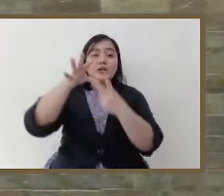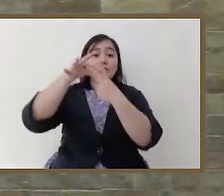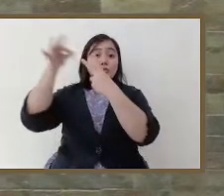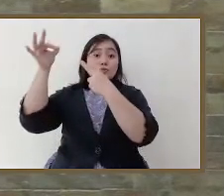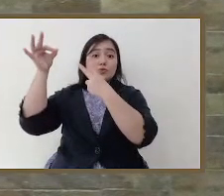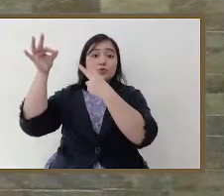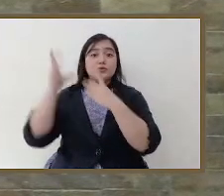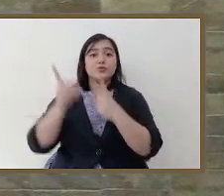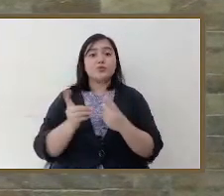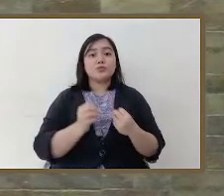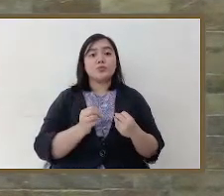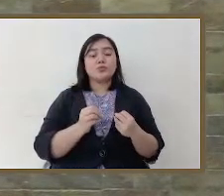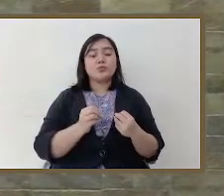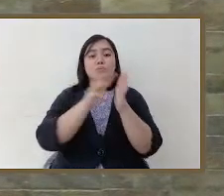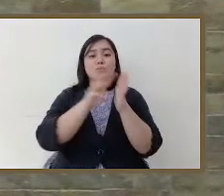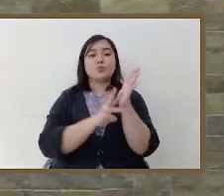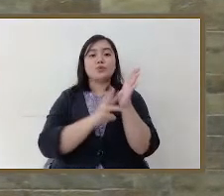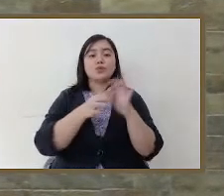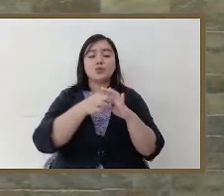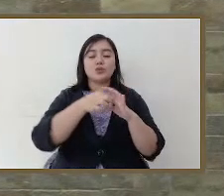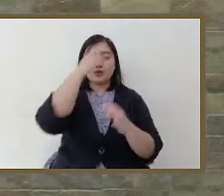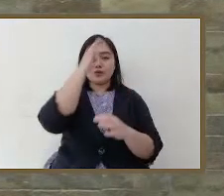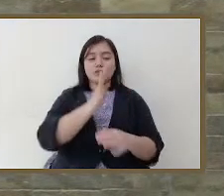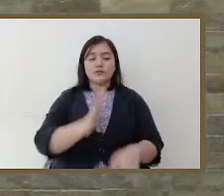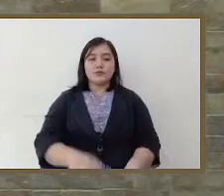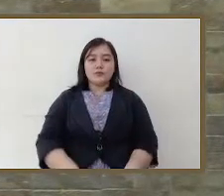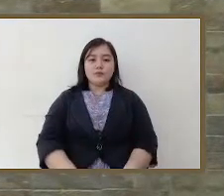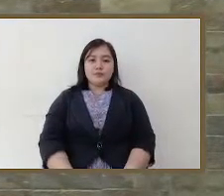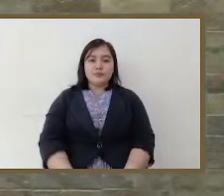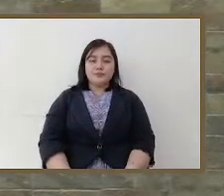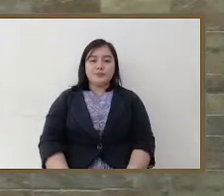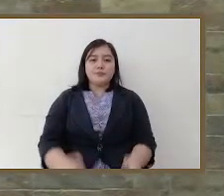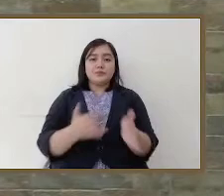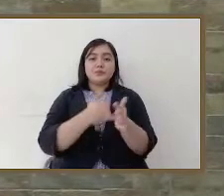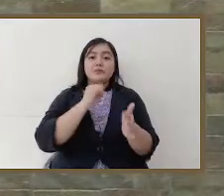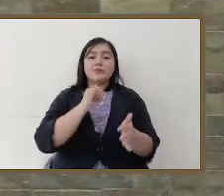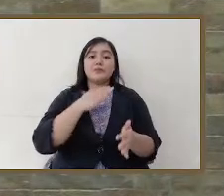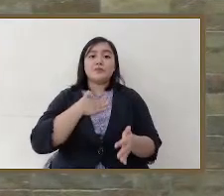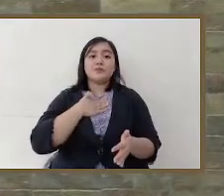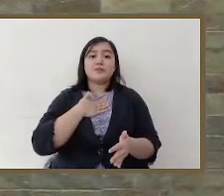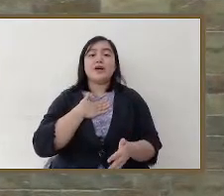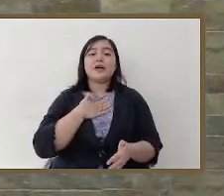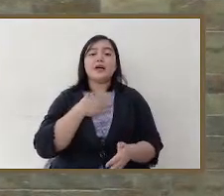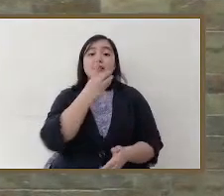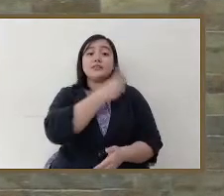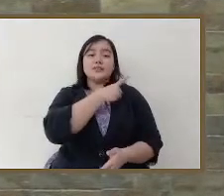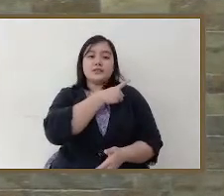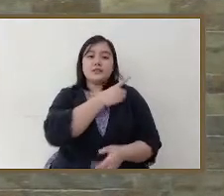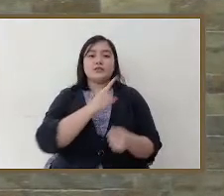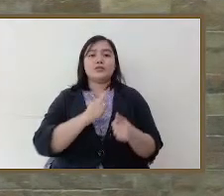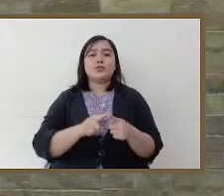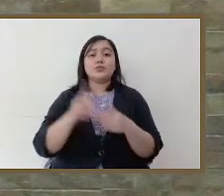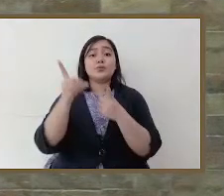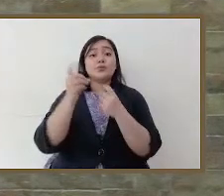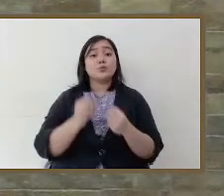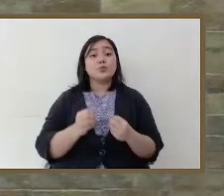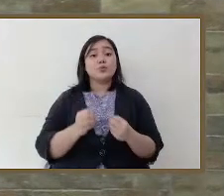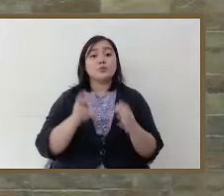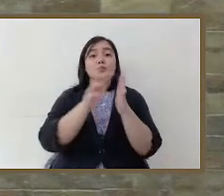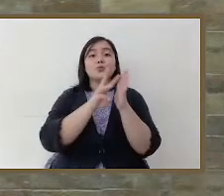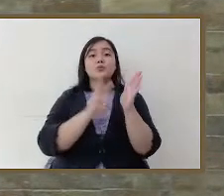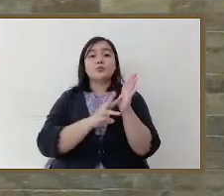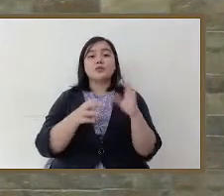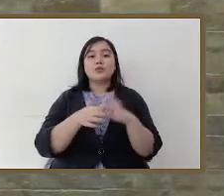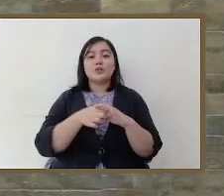Pinili ko. Ginusto ko. It's my desire to do the will of God. So, ano ginawa ni David,